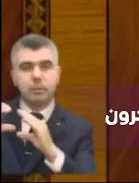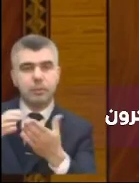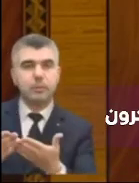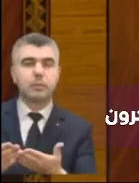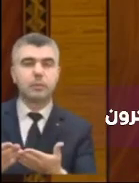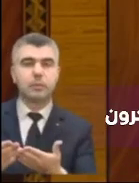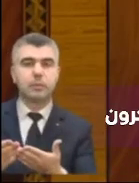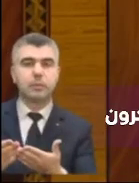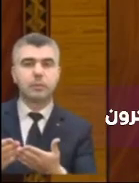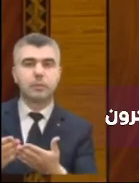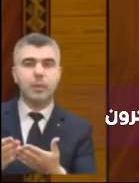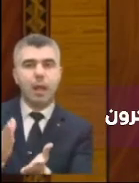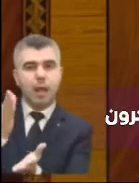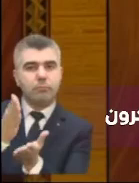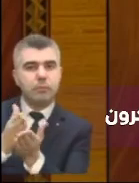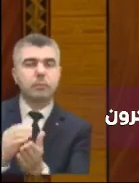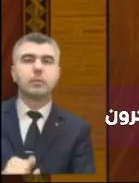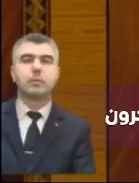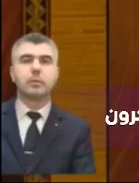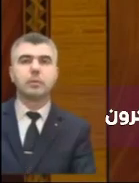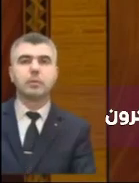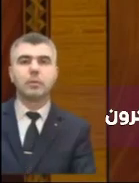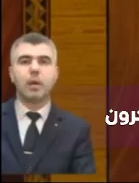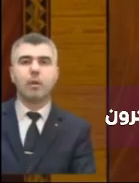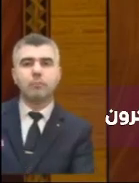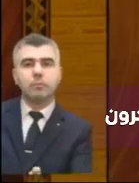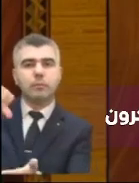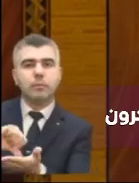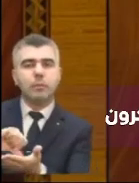على التنوع، الحوار،